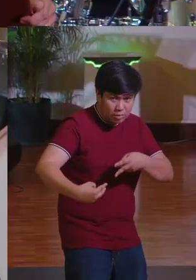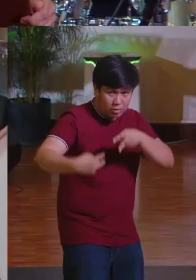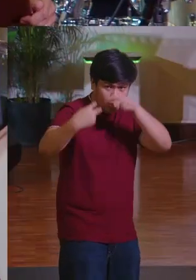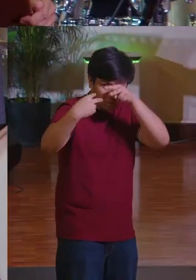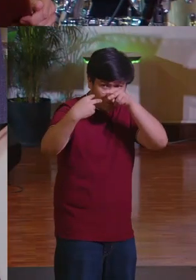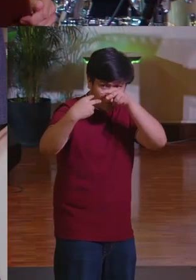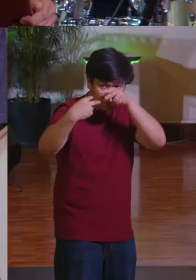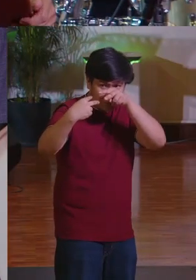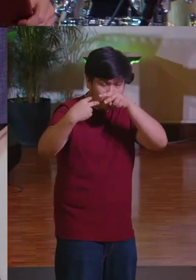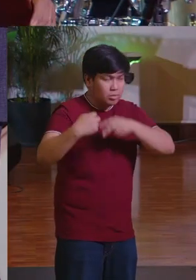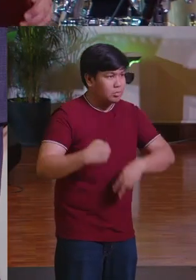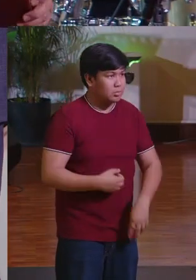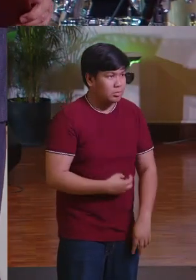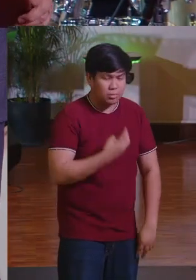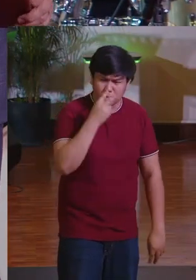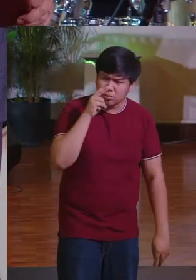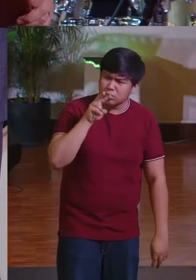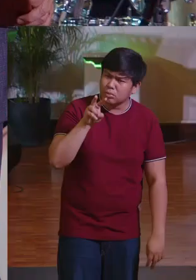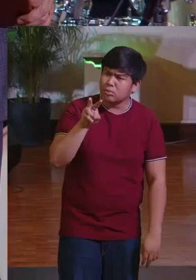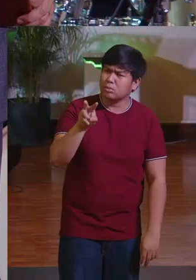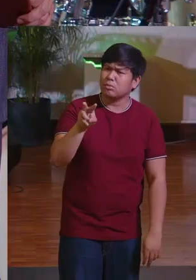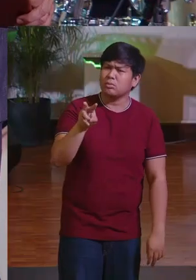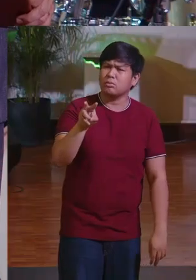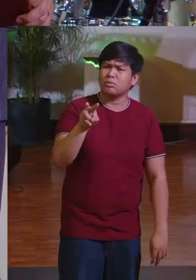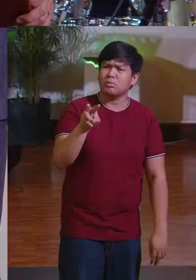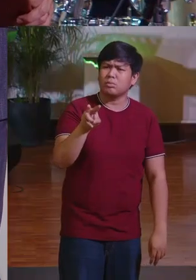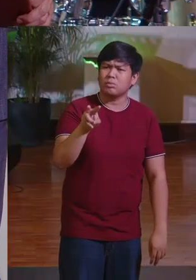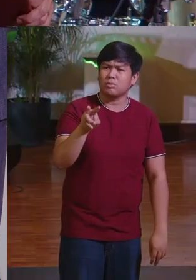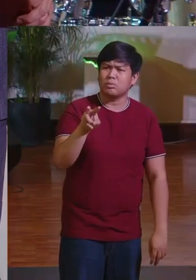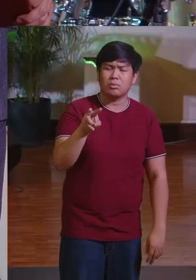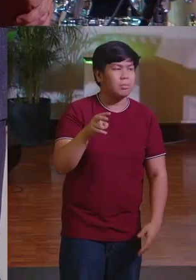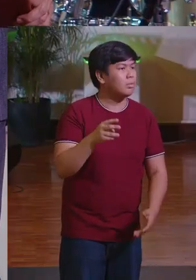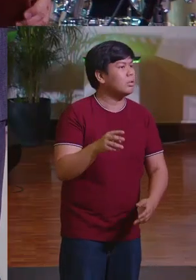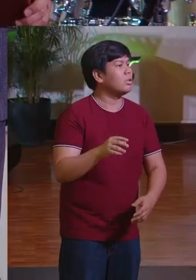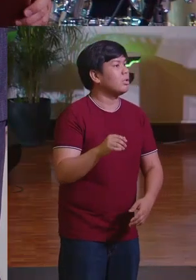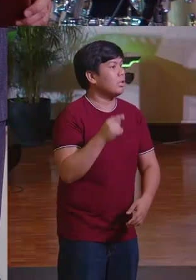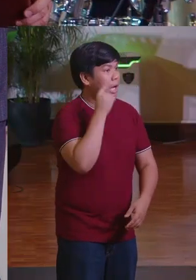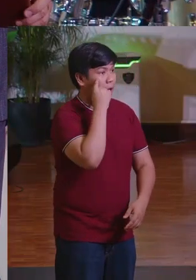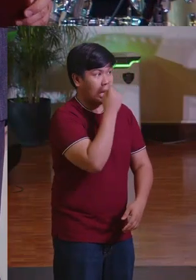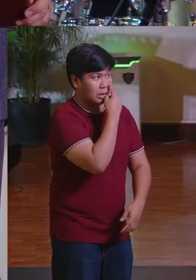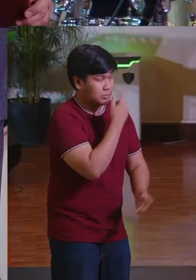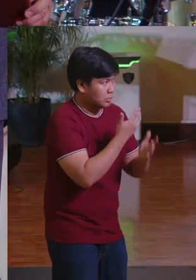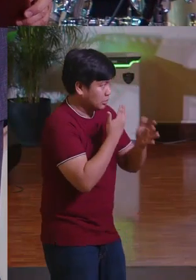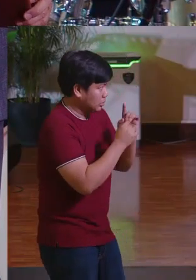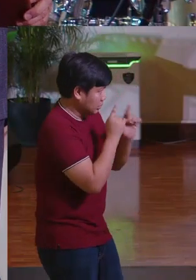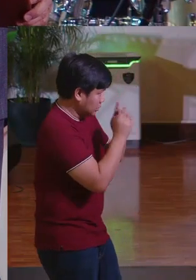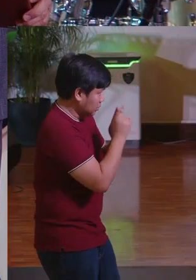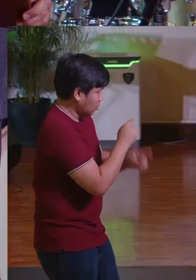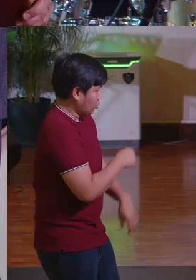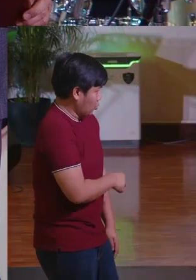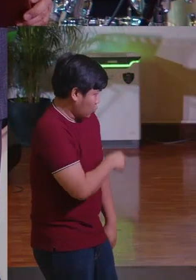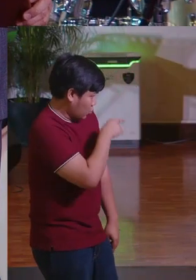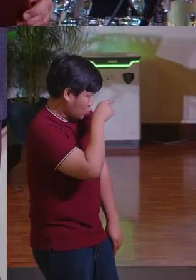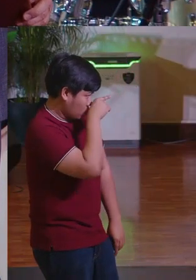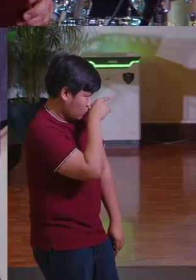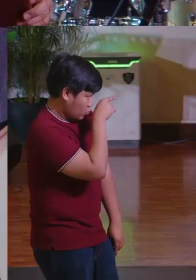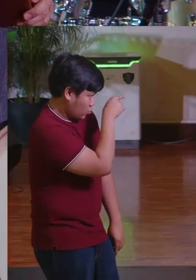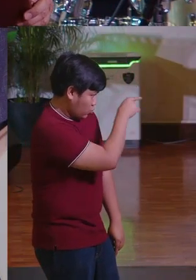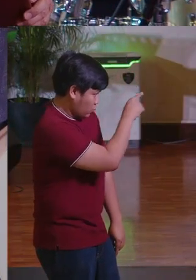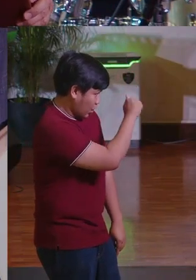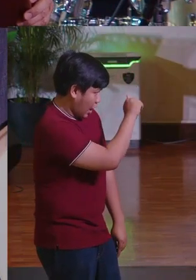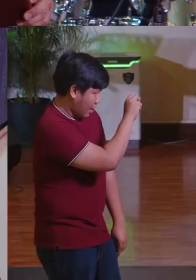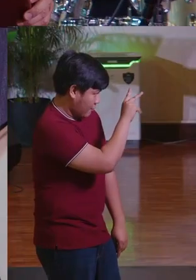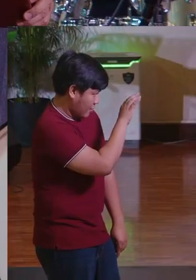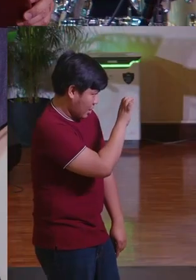Nagkita kami ganyan at tinignan ko siya na parang nangungusap ang kanyang mga mata. Na parang sinasabi niya sa akin, di